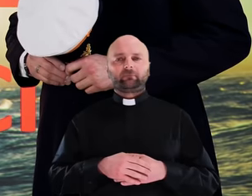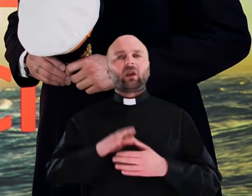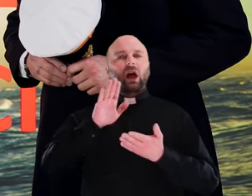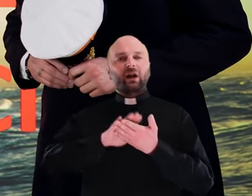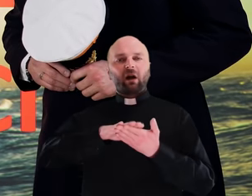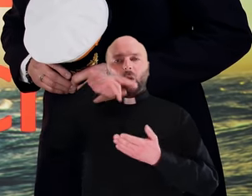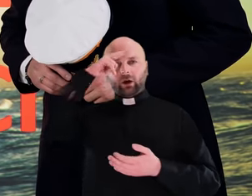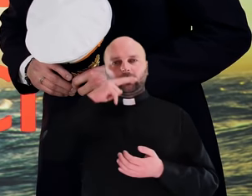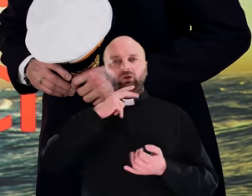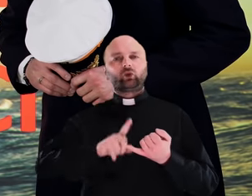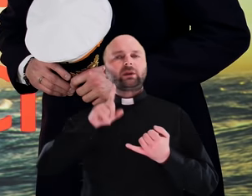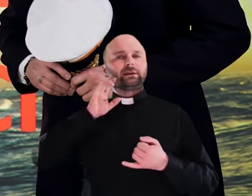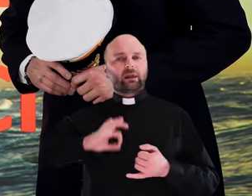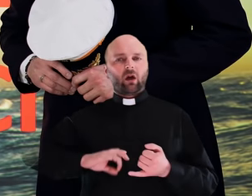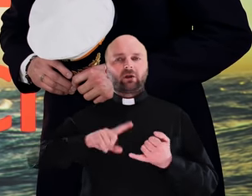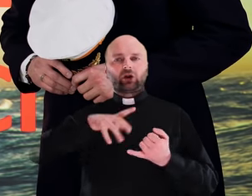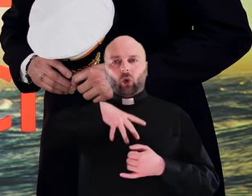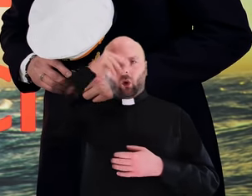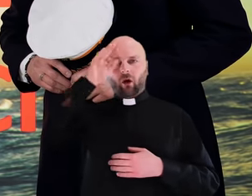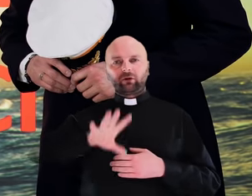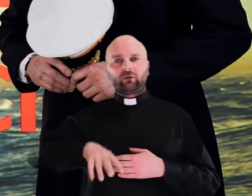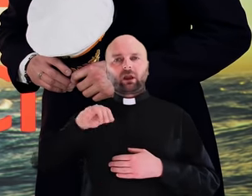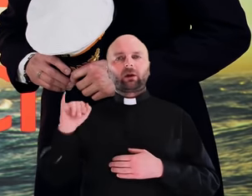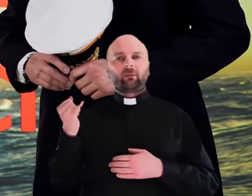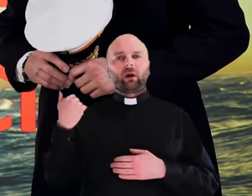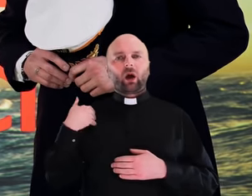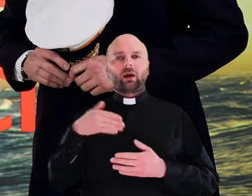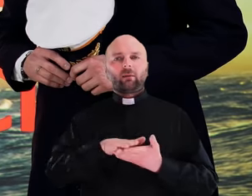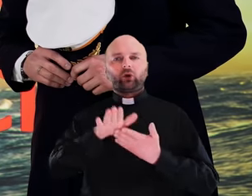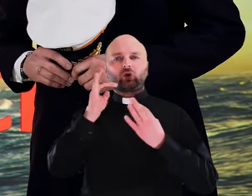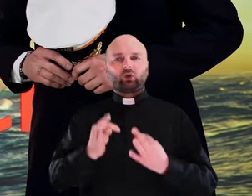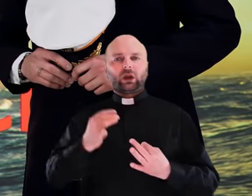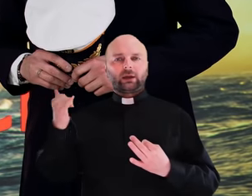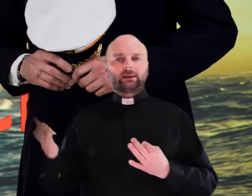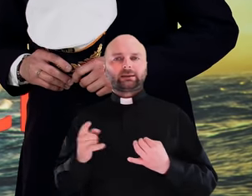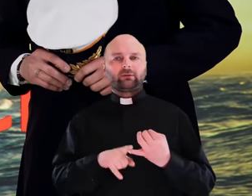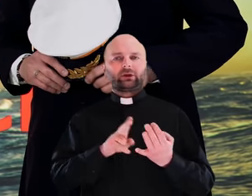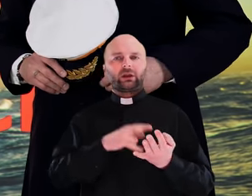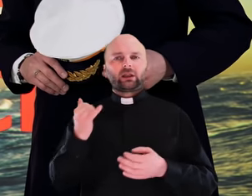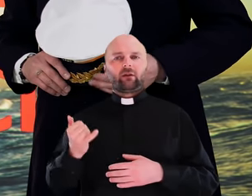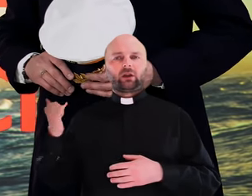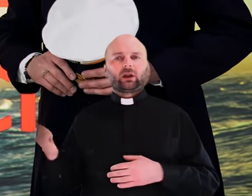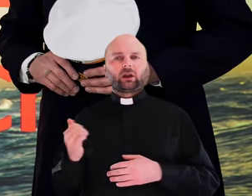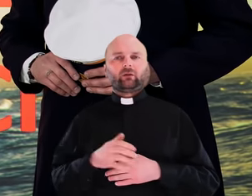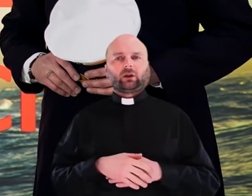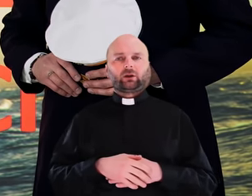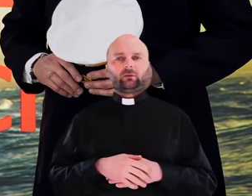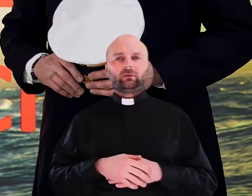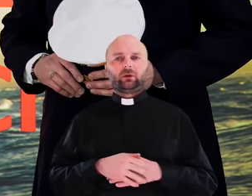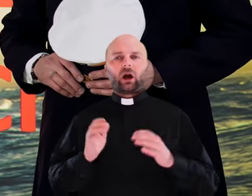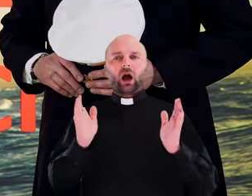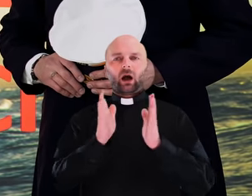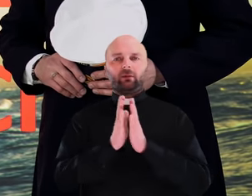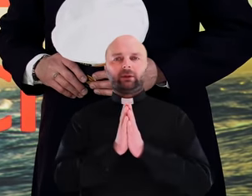Chwała Ojcu i Synowi, i Duchowi Świętemu. Jak była na początku, teraz zawsze i na wieki